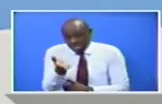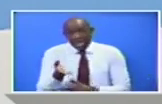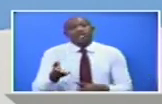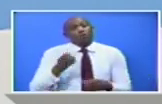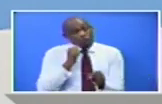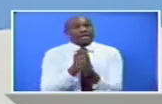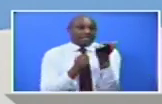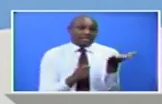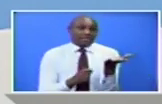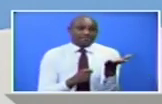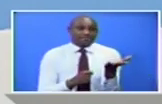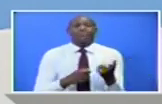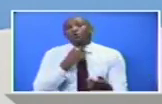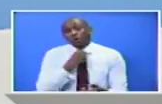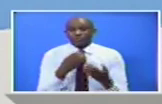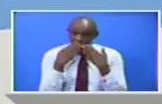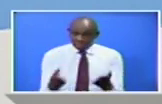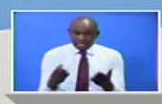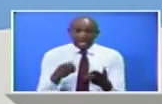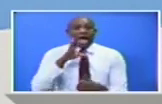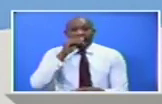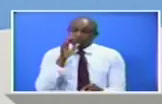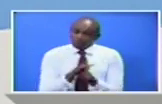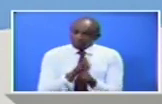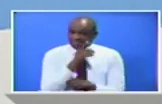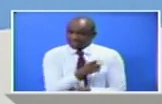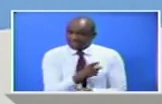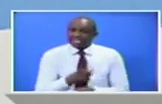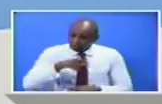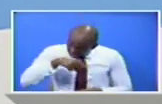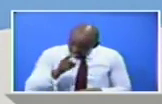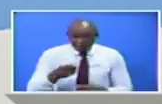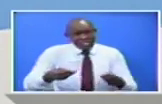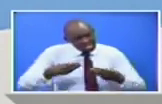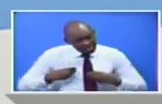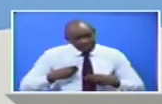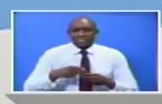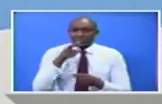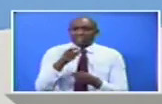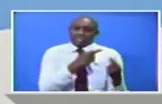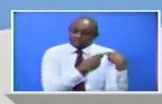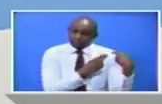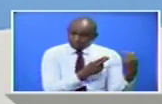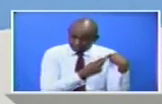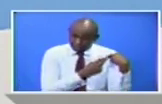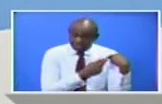wako kazini. Na tunataka kushukuru katibu Francis Atoli ambaye ameweza kutupatia hii jukumu ya